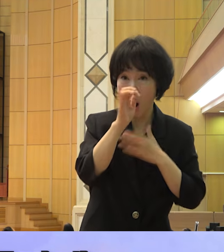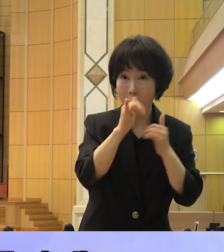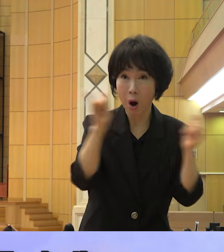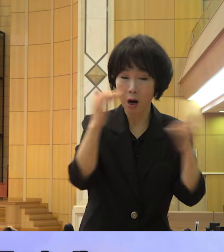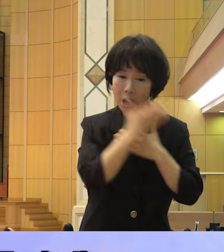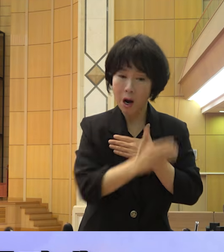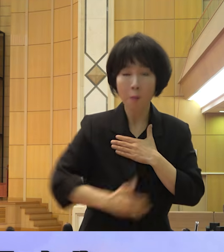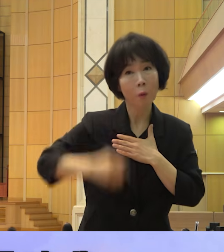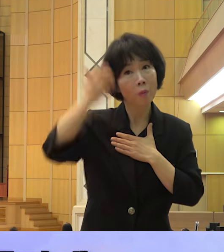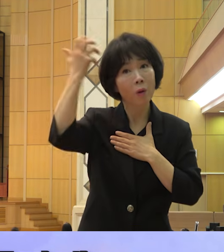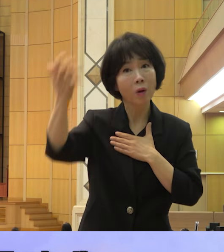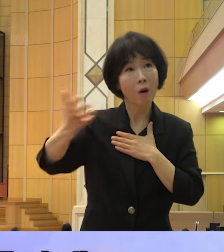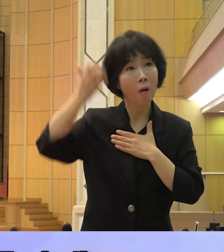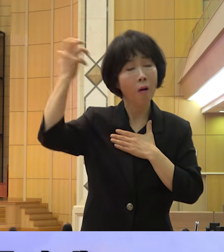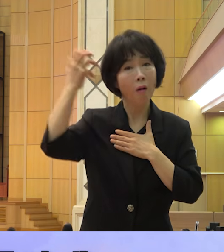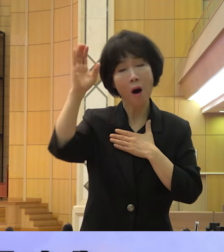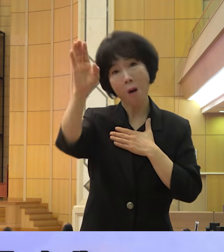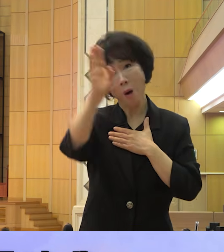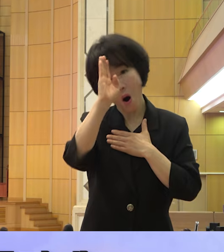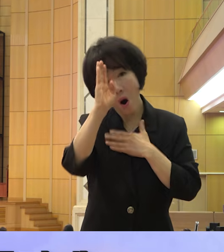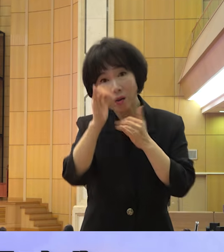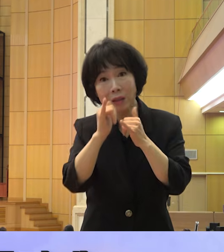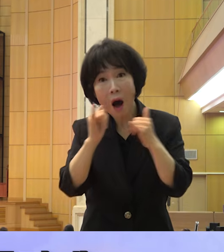몸과 영혼 병든 자,